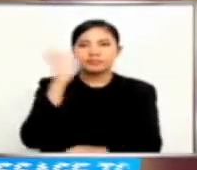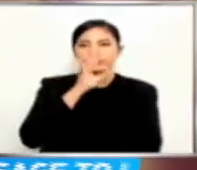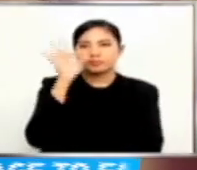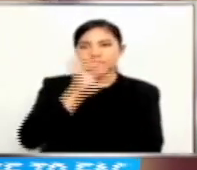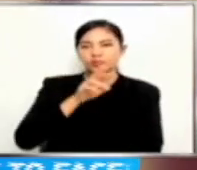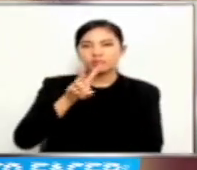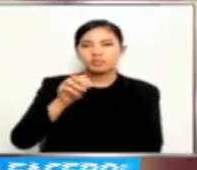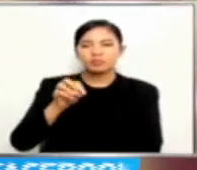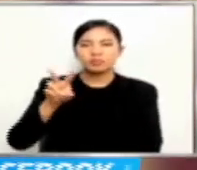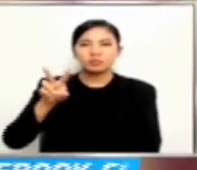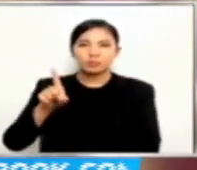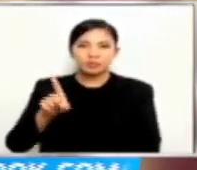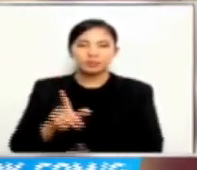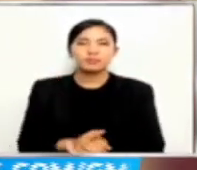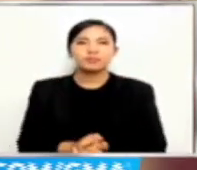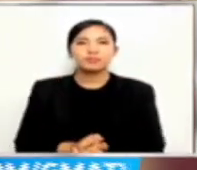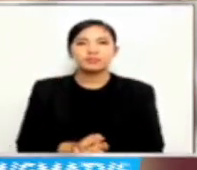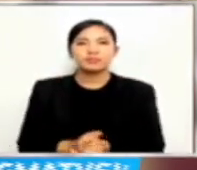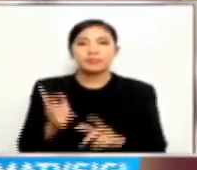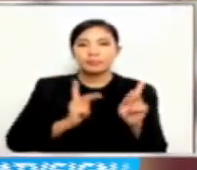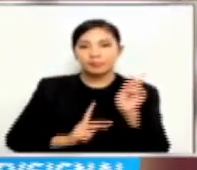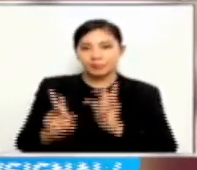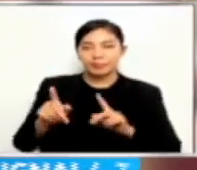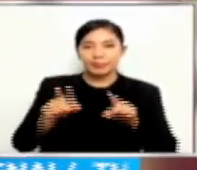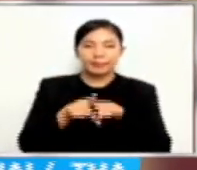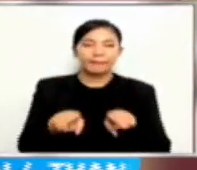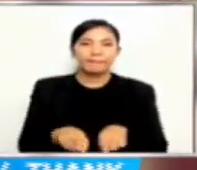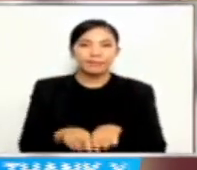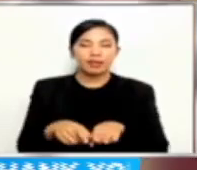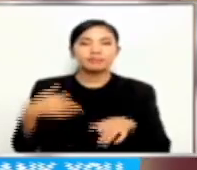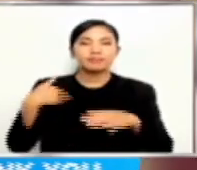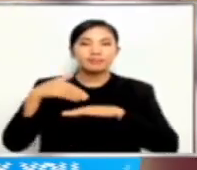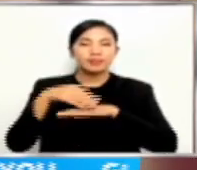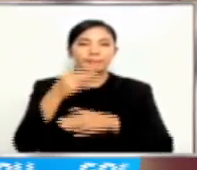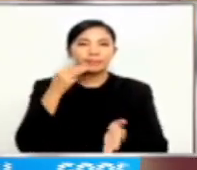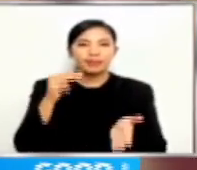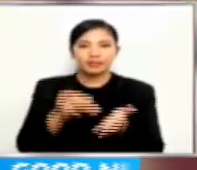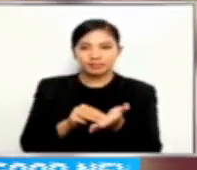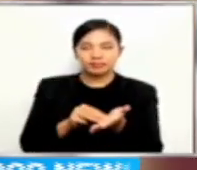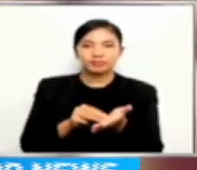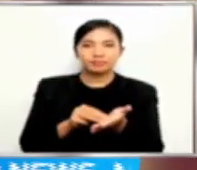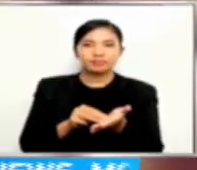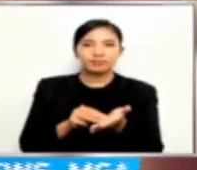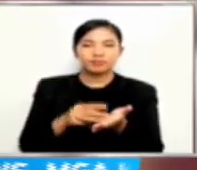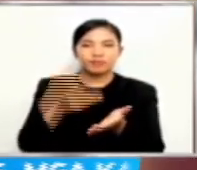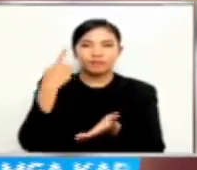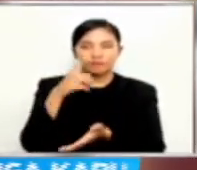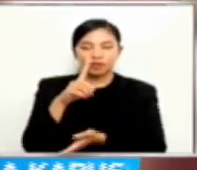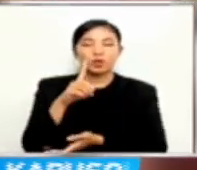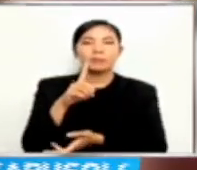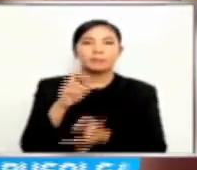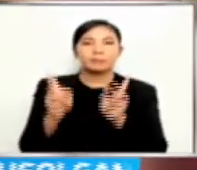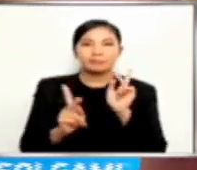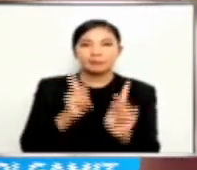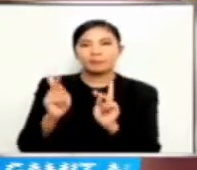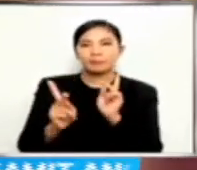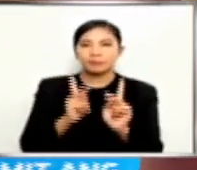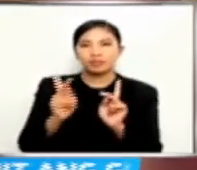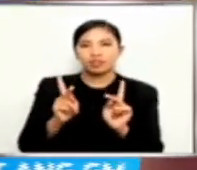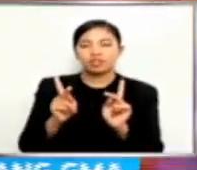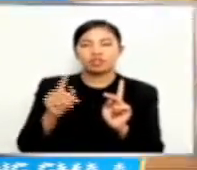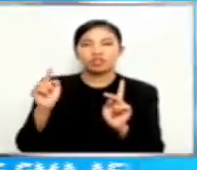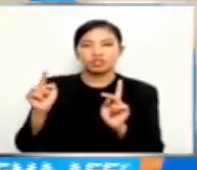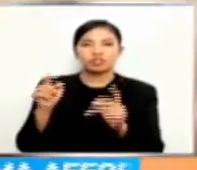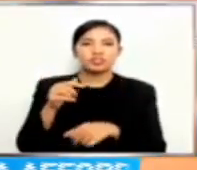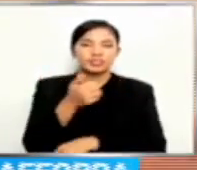Bukod sa performance, nagpahatid din ng mensahe sina Ken, Rita at Tom sa mga kapuso abroad na patuloy na lumalaban ngayong